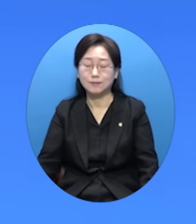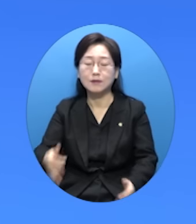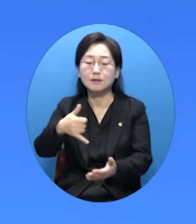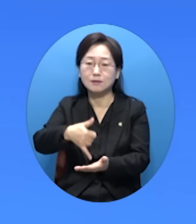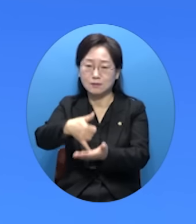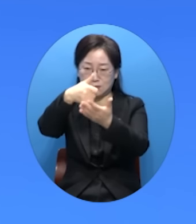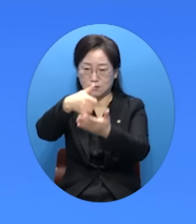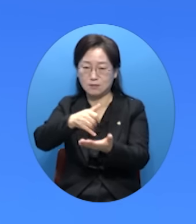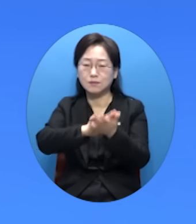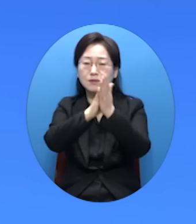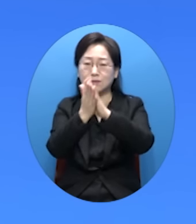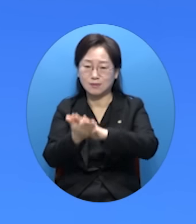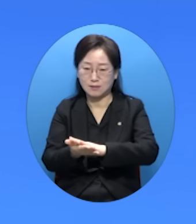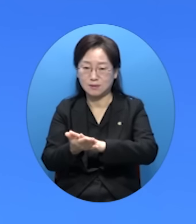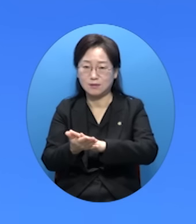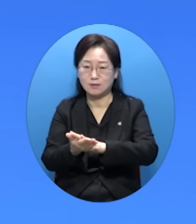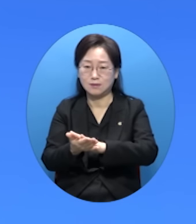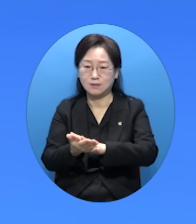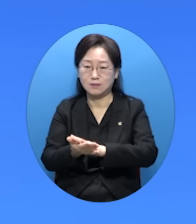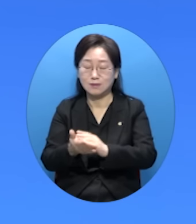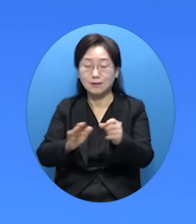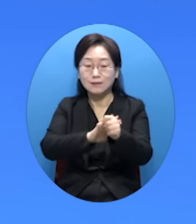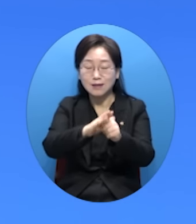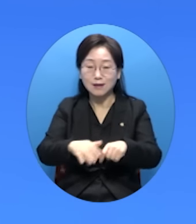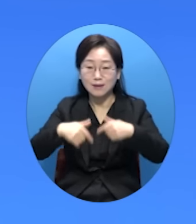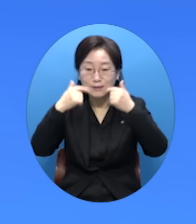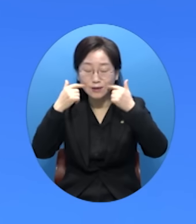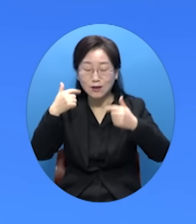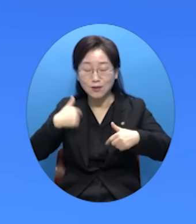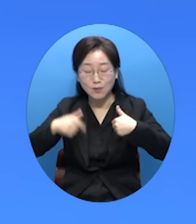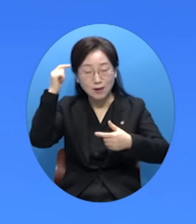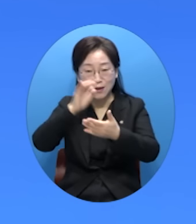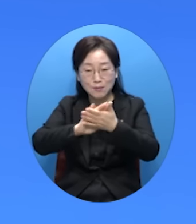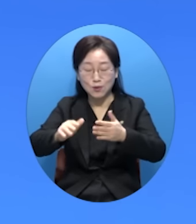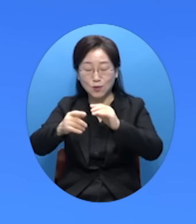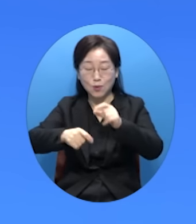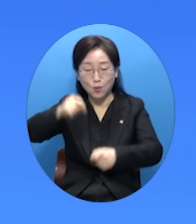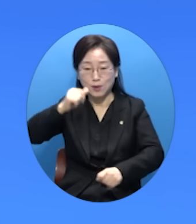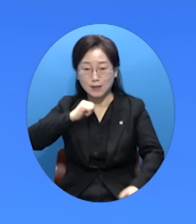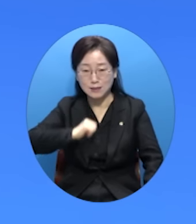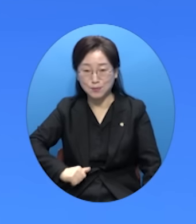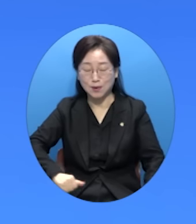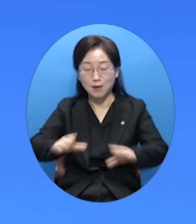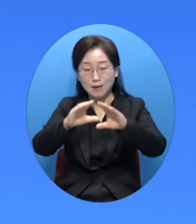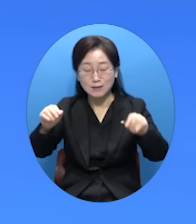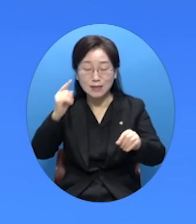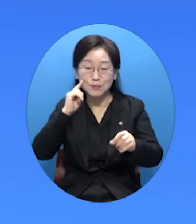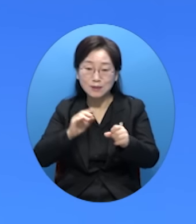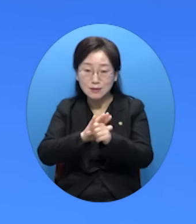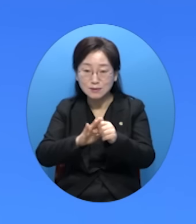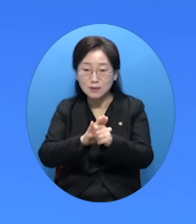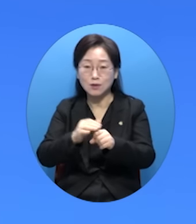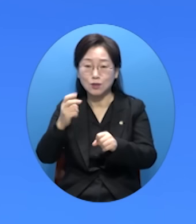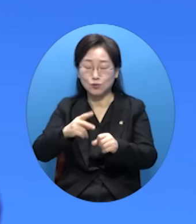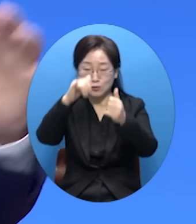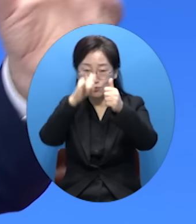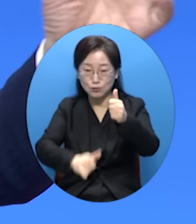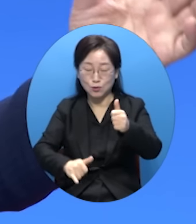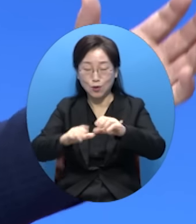인격의 변화입니다. 사랑과 희락과 화평과 오래 참음과 자비와 양성과 충성과 온유와 절제의